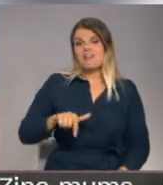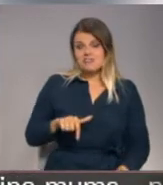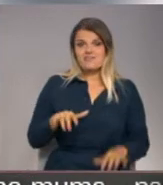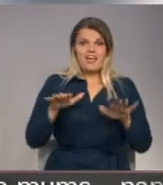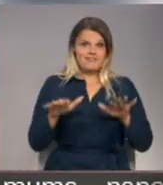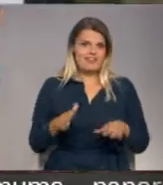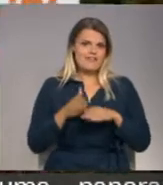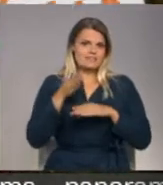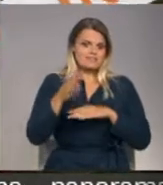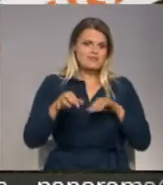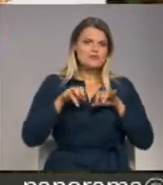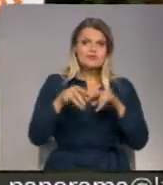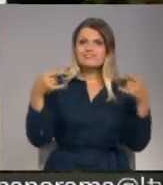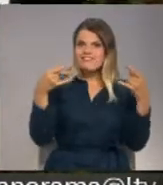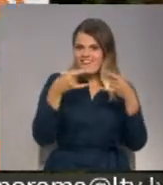televīzija.